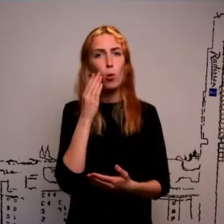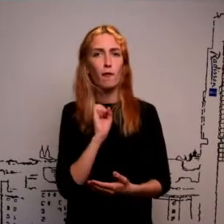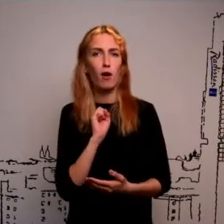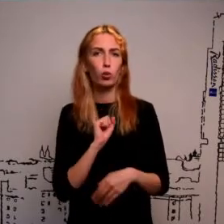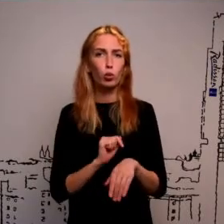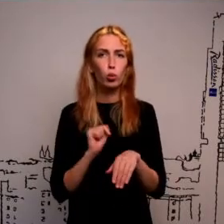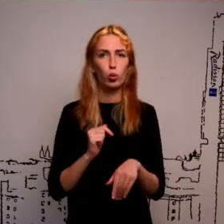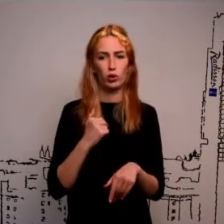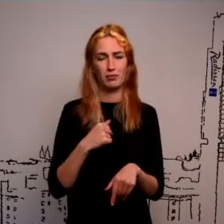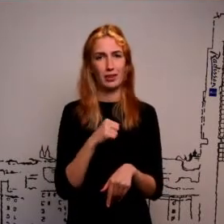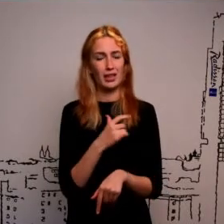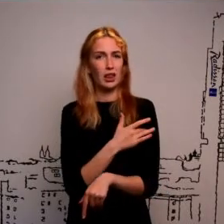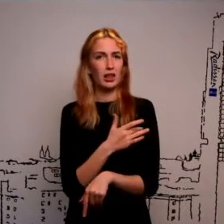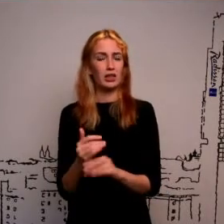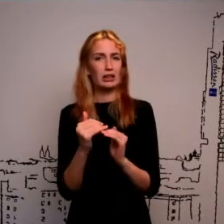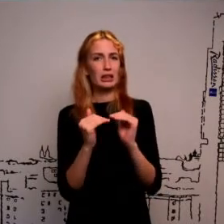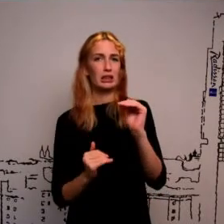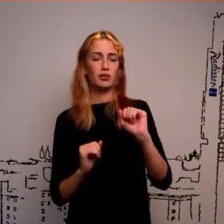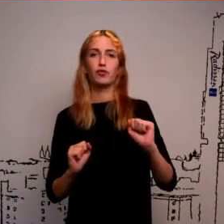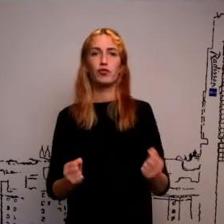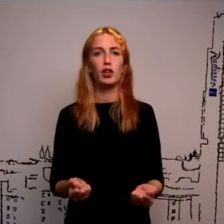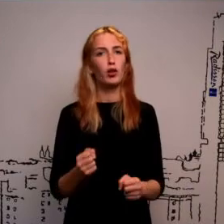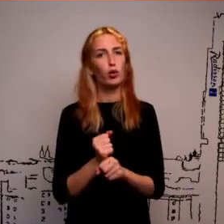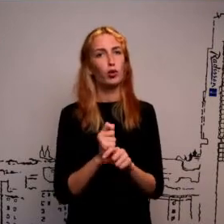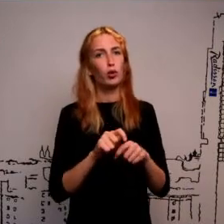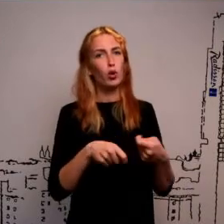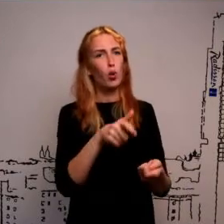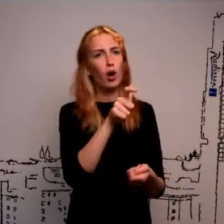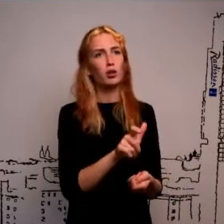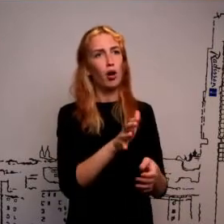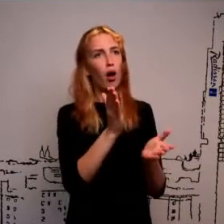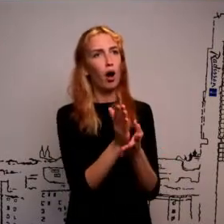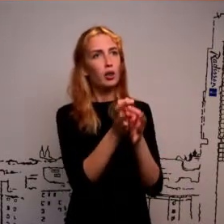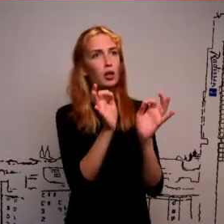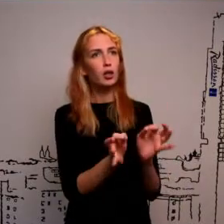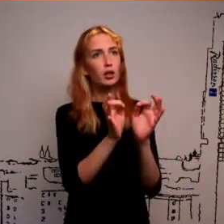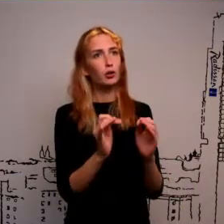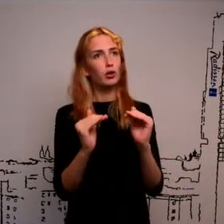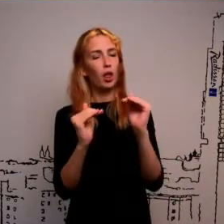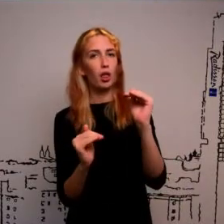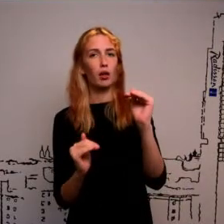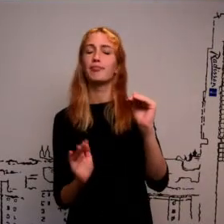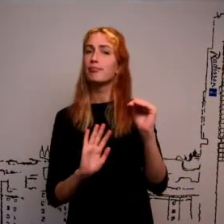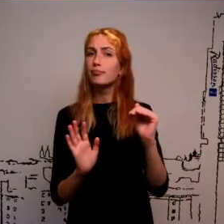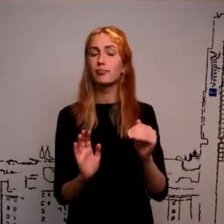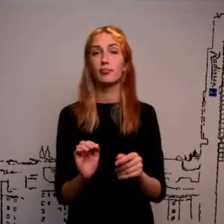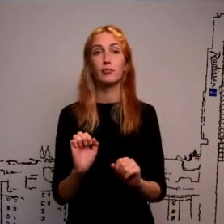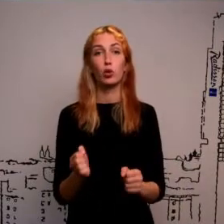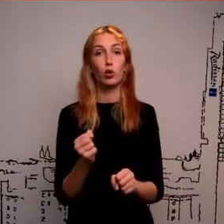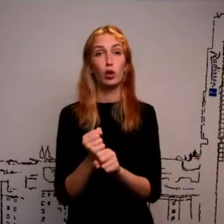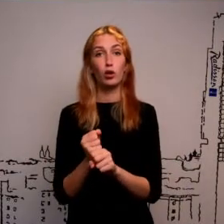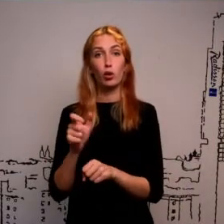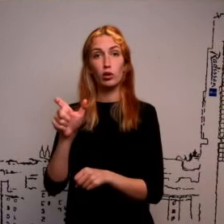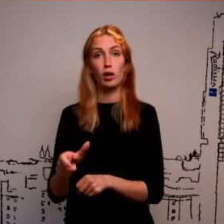tunda nõrgema poolena või et tööandjal on alati õigus. Et meile helistatakse, öeldakse, kui töötaja